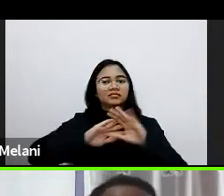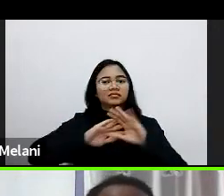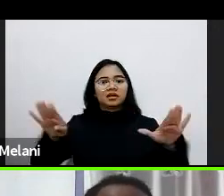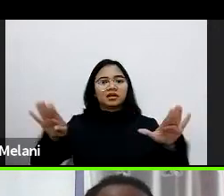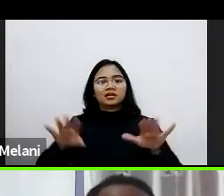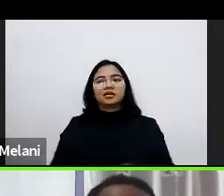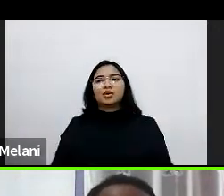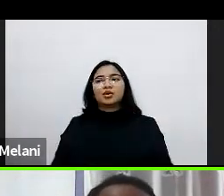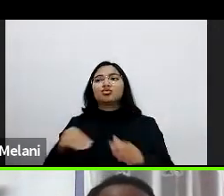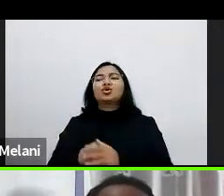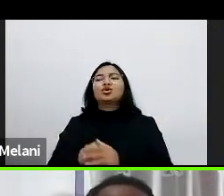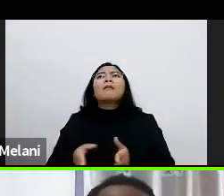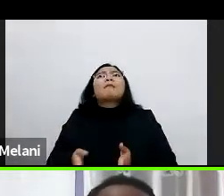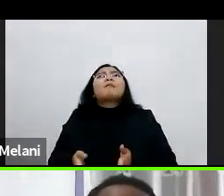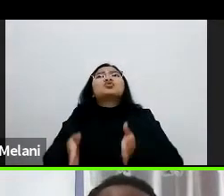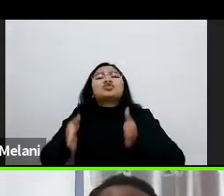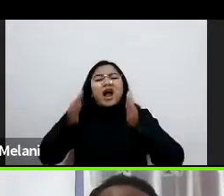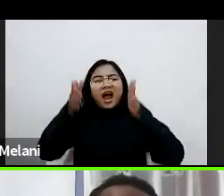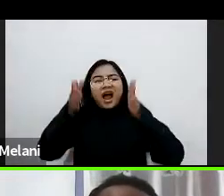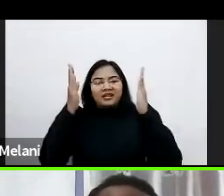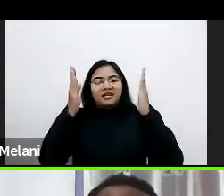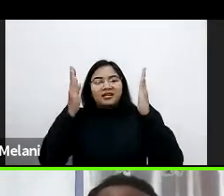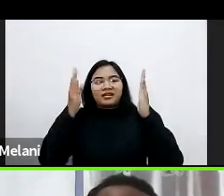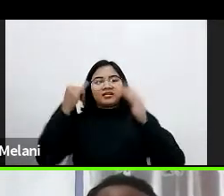perusahaan-perusahaan yang menghancurkan